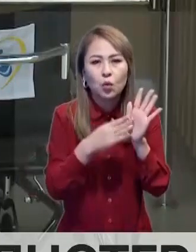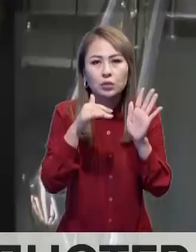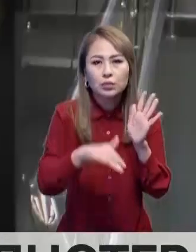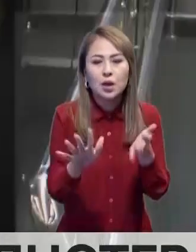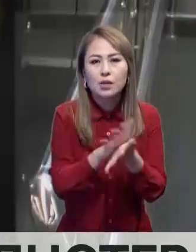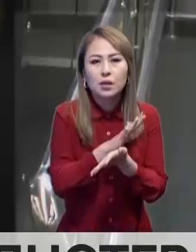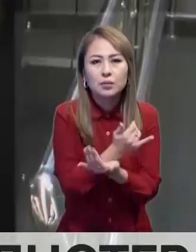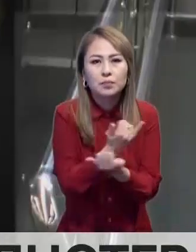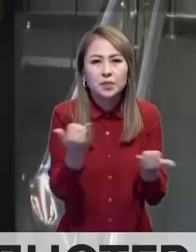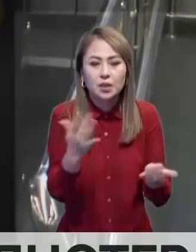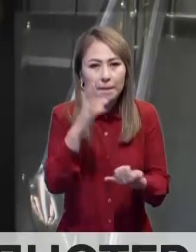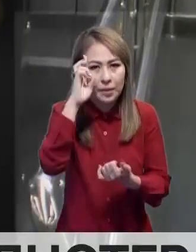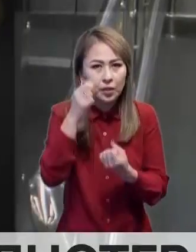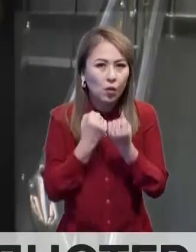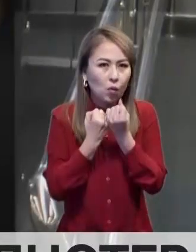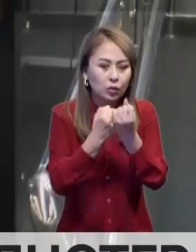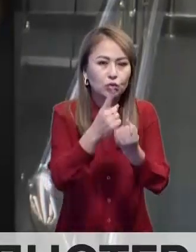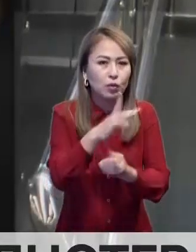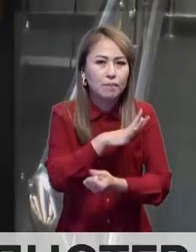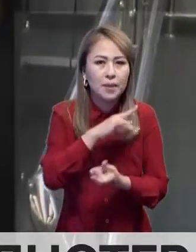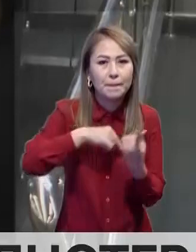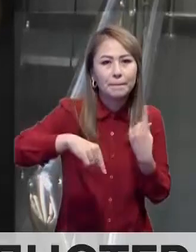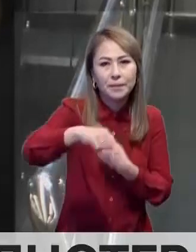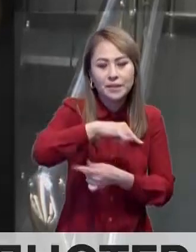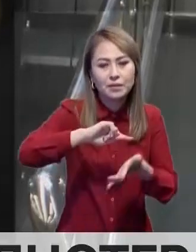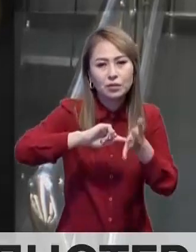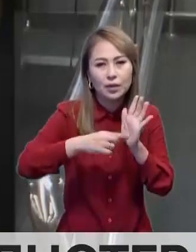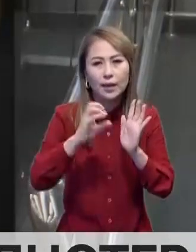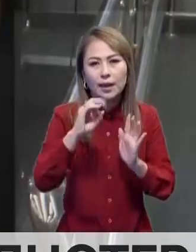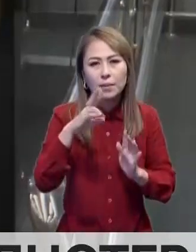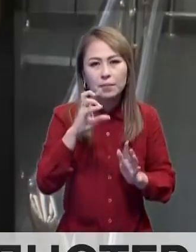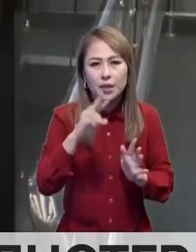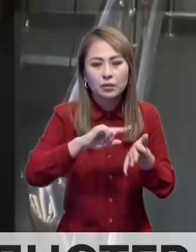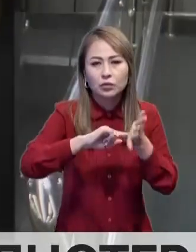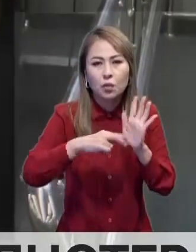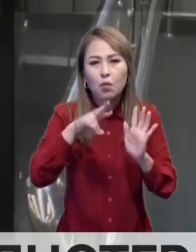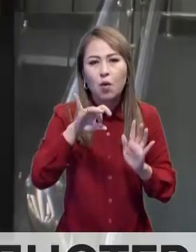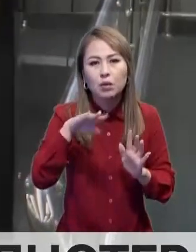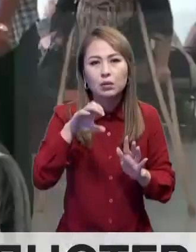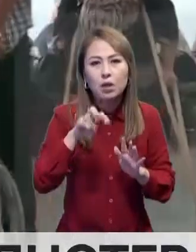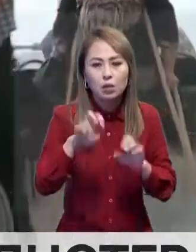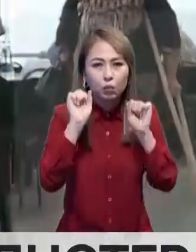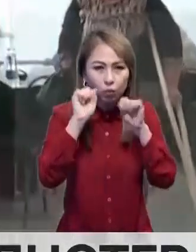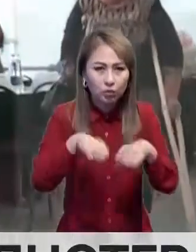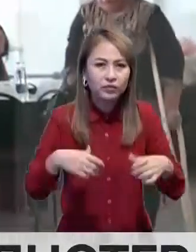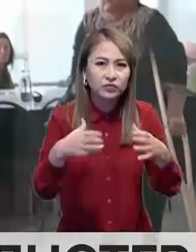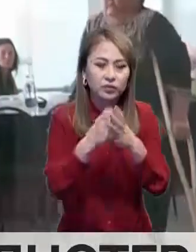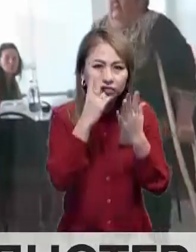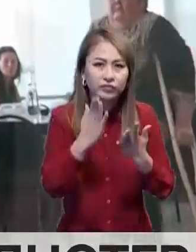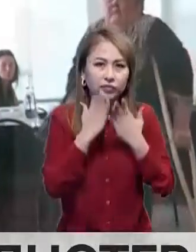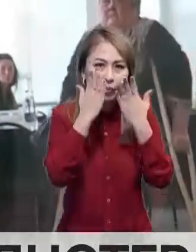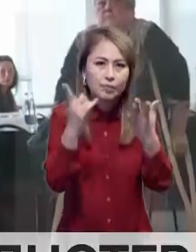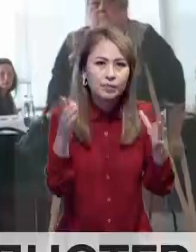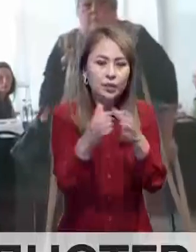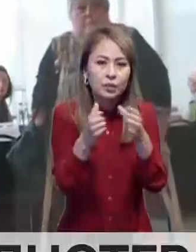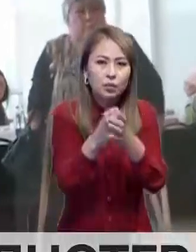грант берілді. Мемлекеттік қолдауға ілігу үшін business.inbek.kz порталы арқылы бастау бизнес кәсіпкерлік негіздерін оқуы қажет. Бірінші